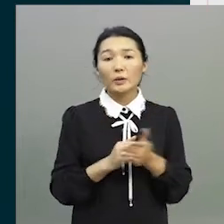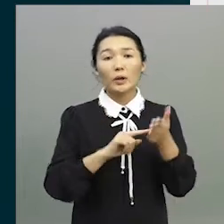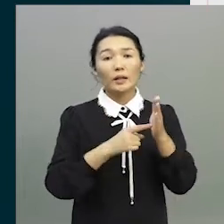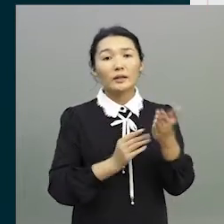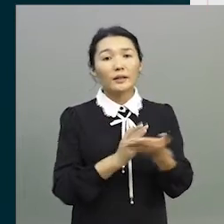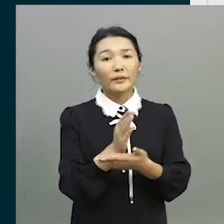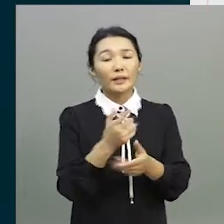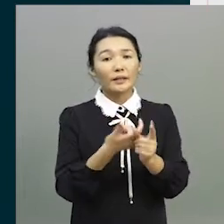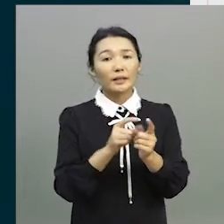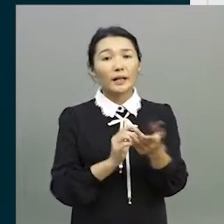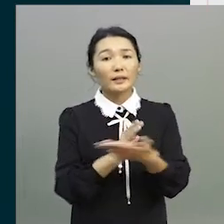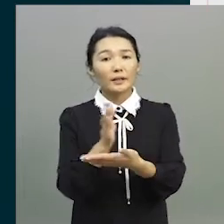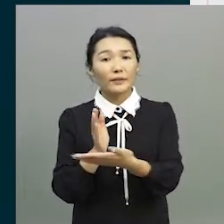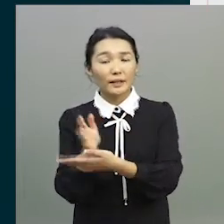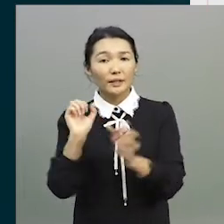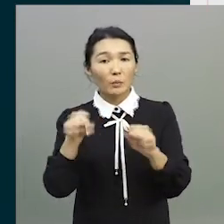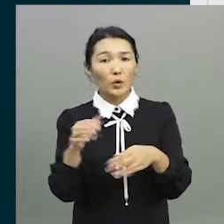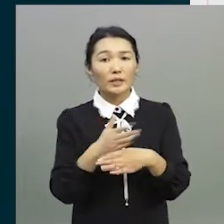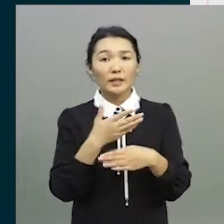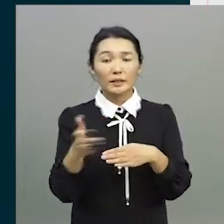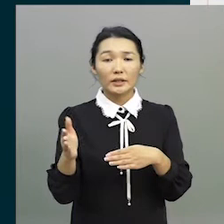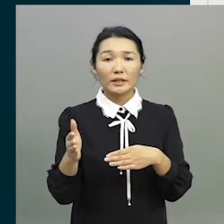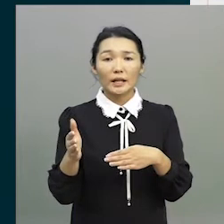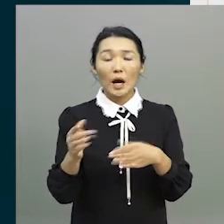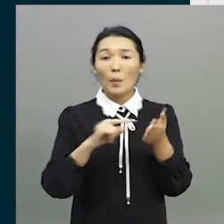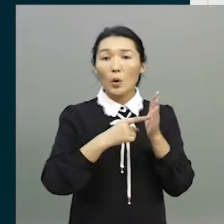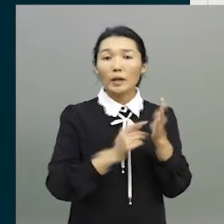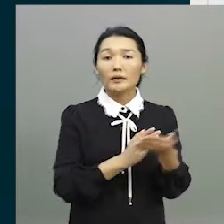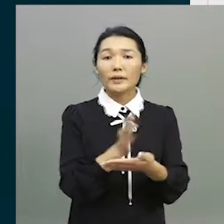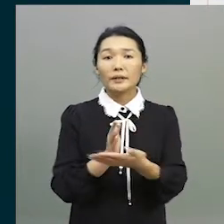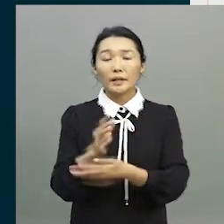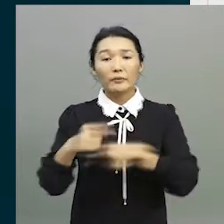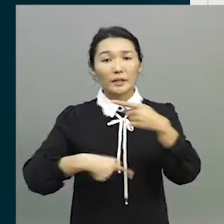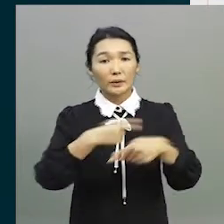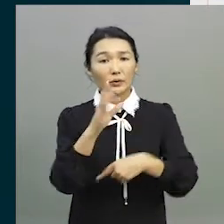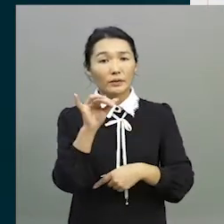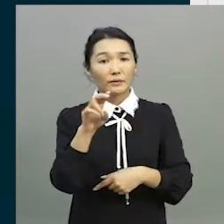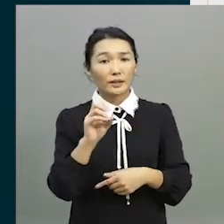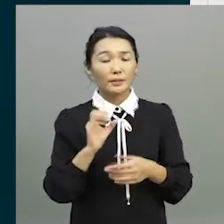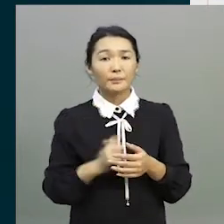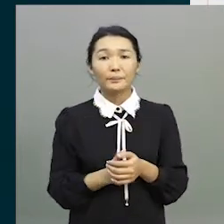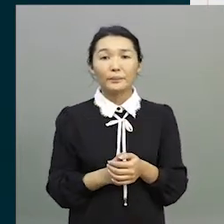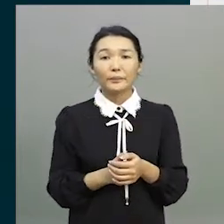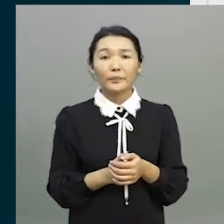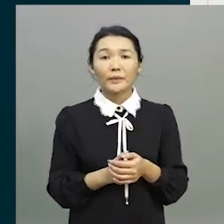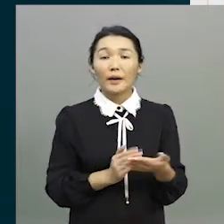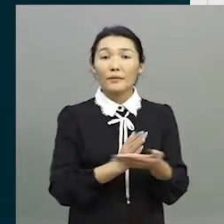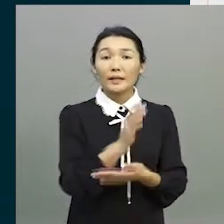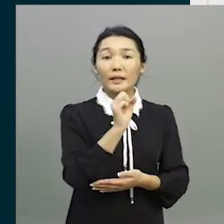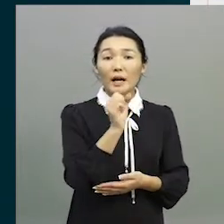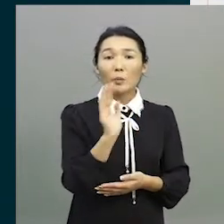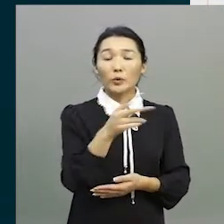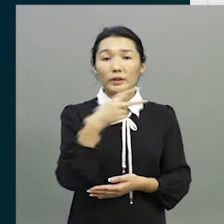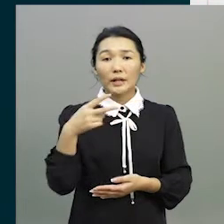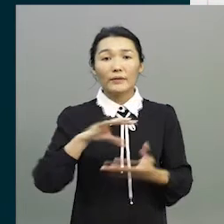данные векторы можно разложить по координатным вектором следующем виде вектор а будет равен сумме